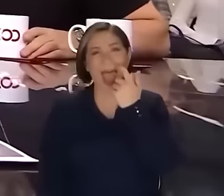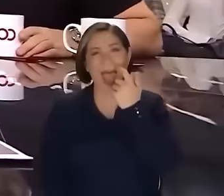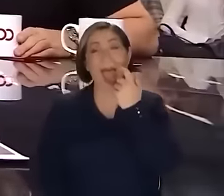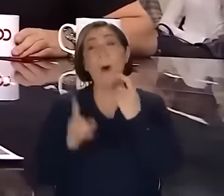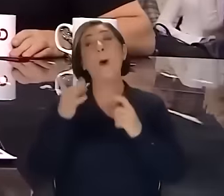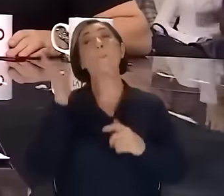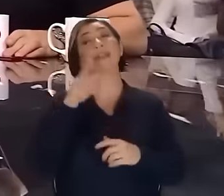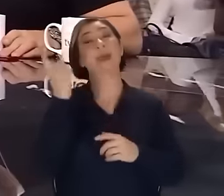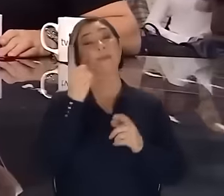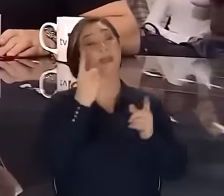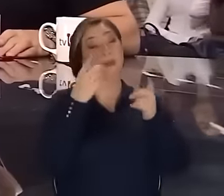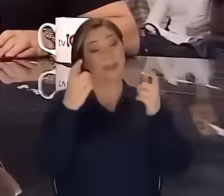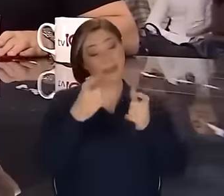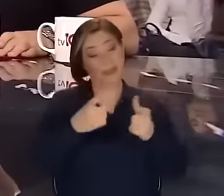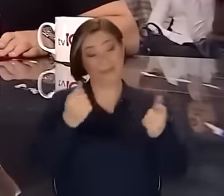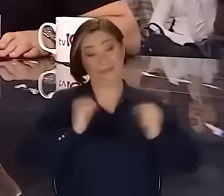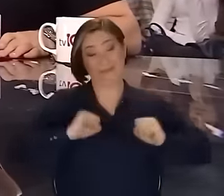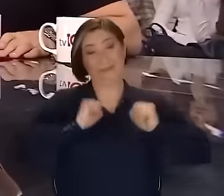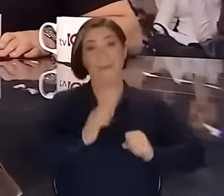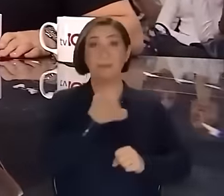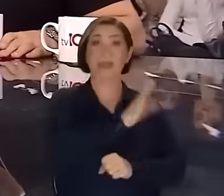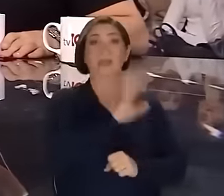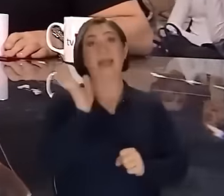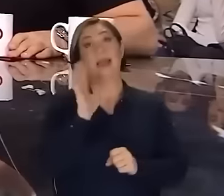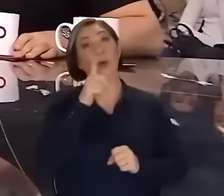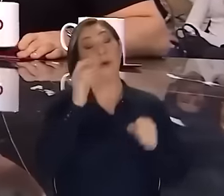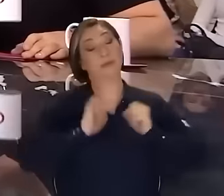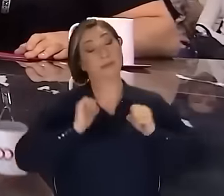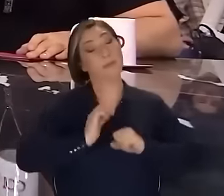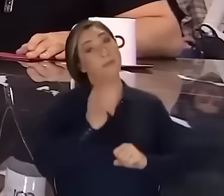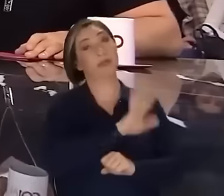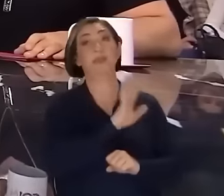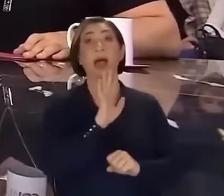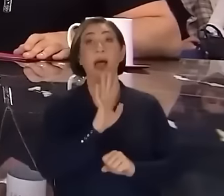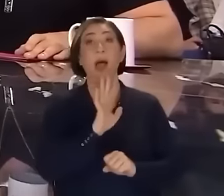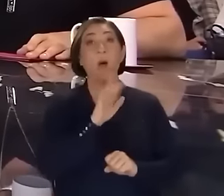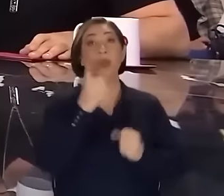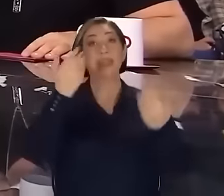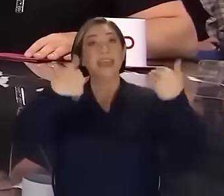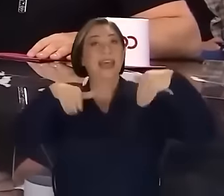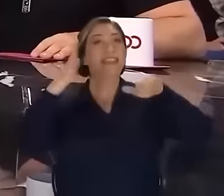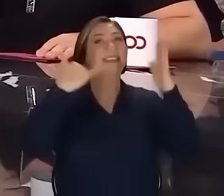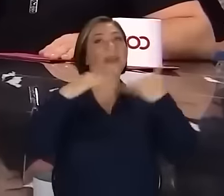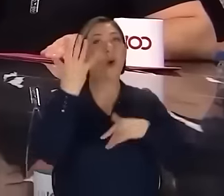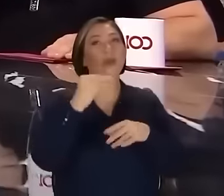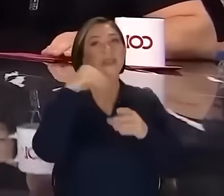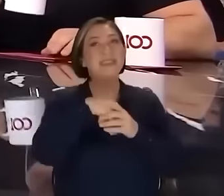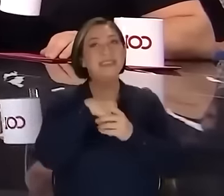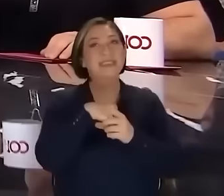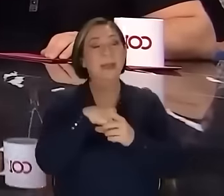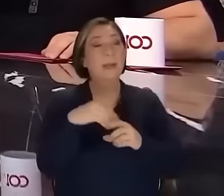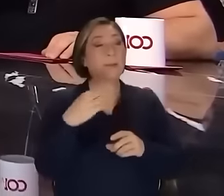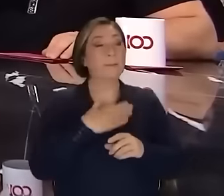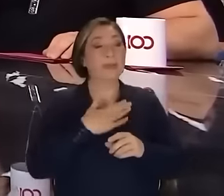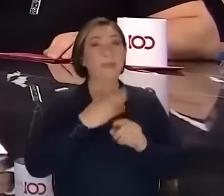Ama o başka bir stile yönelmişti. Evet. O da bambaşka bir stile yöneldi. Çok o dansçı olduğu için onun bir, yani falan,